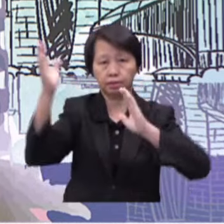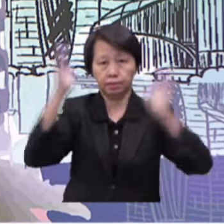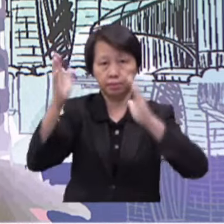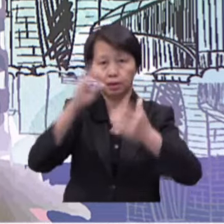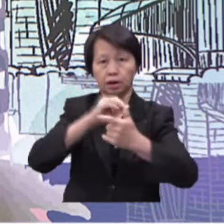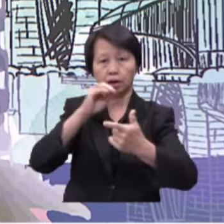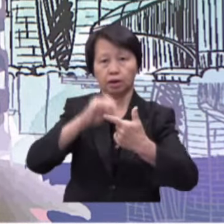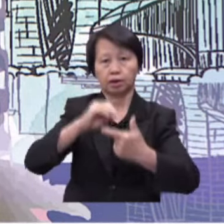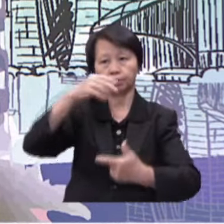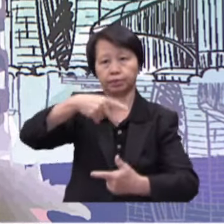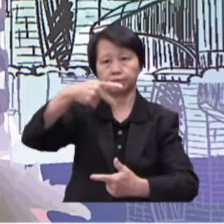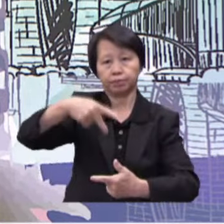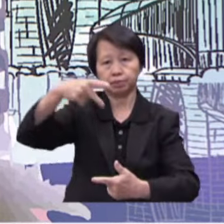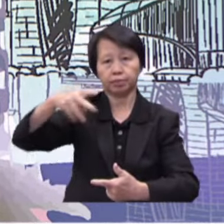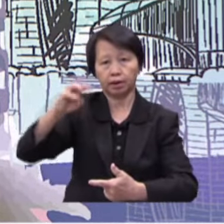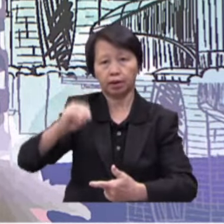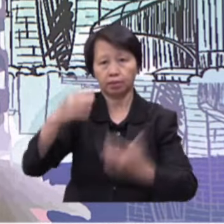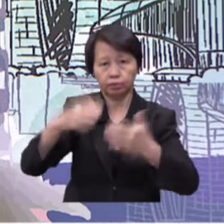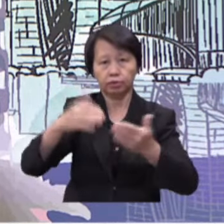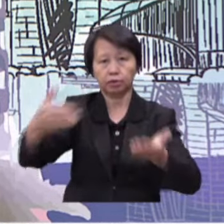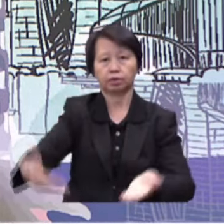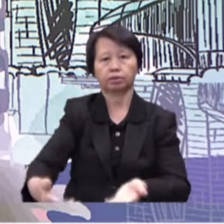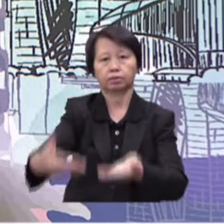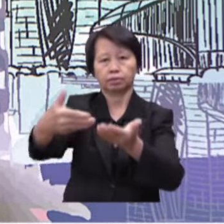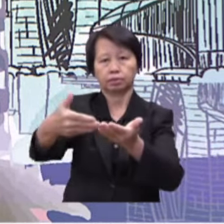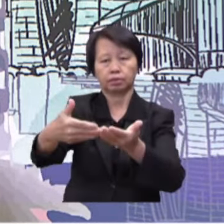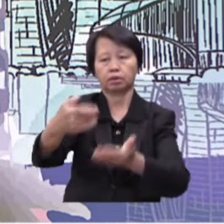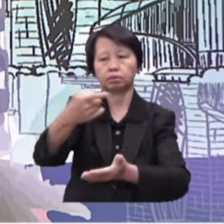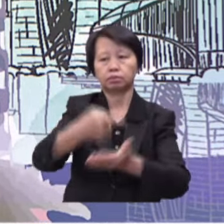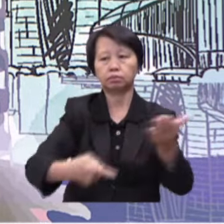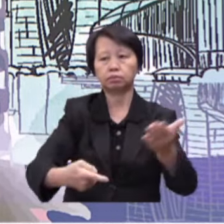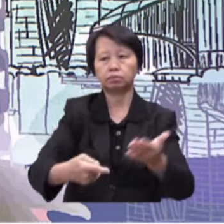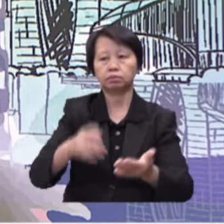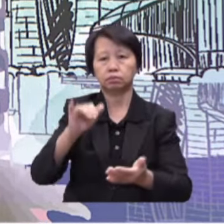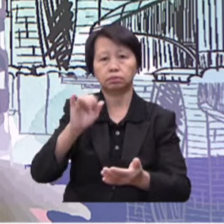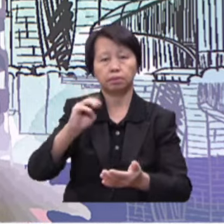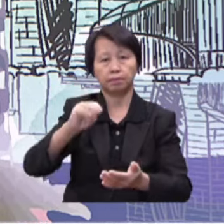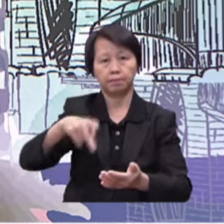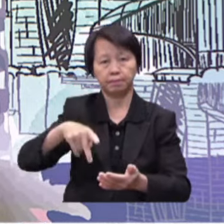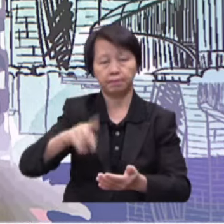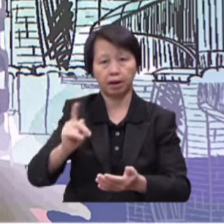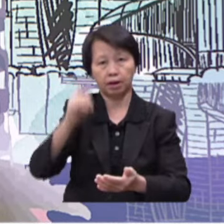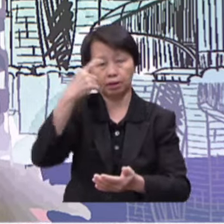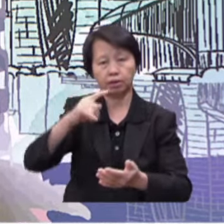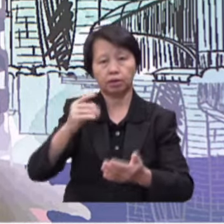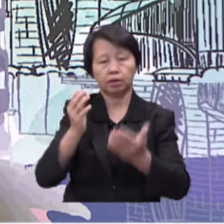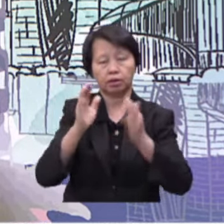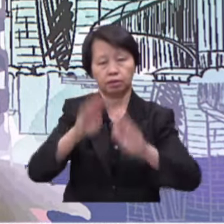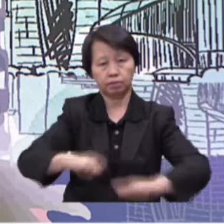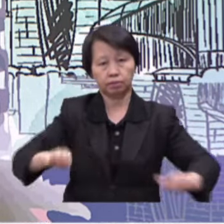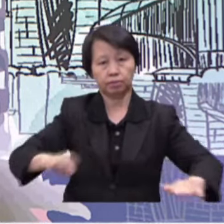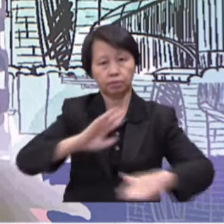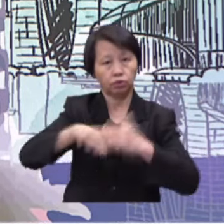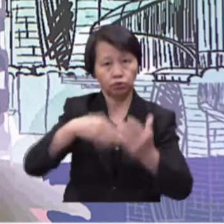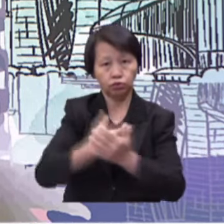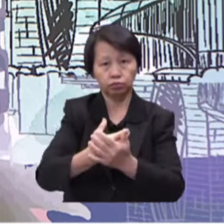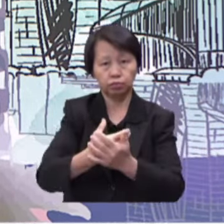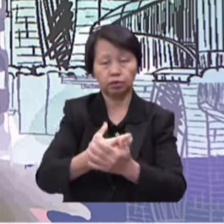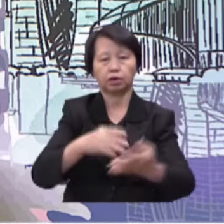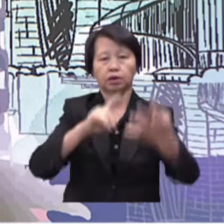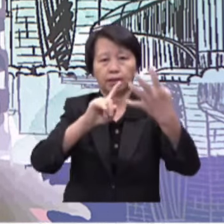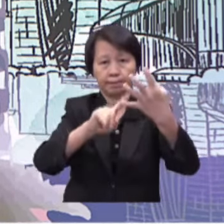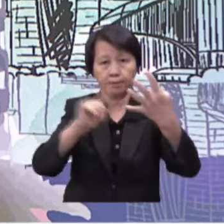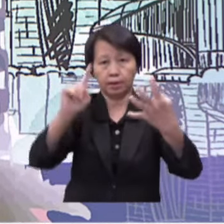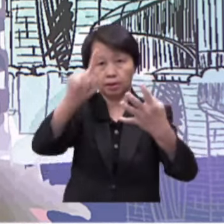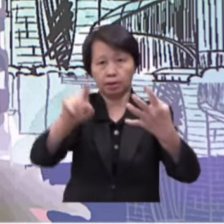ataupun pppm yang telah diperkenalkan dan apakah impaknya kepada pelajar secara keseluruhannya dan melihat kepada soal